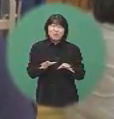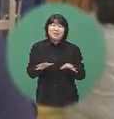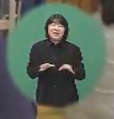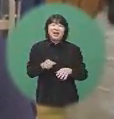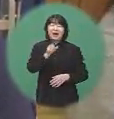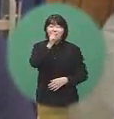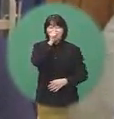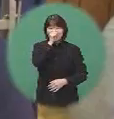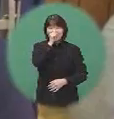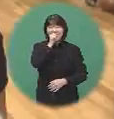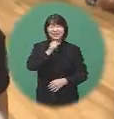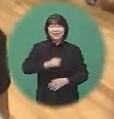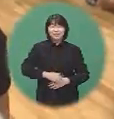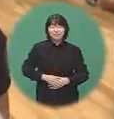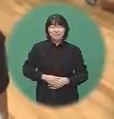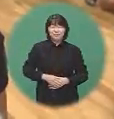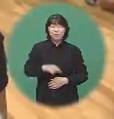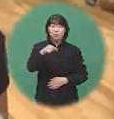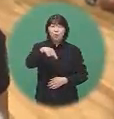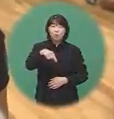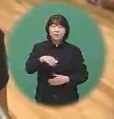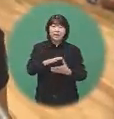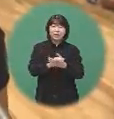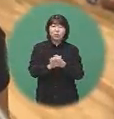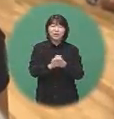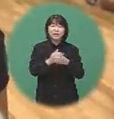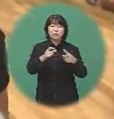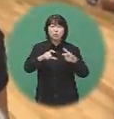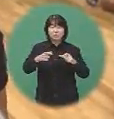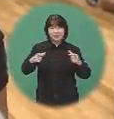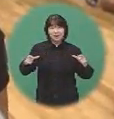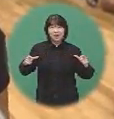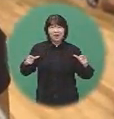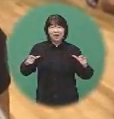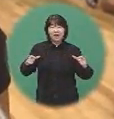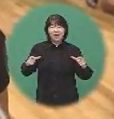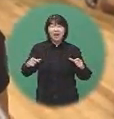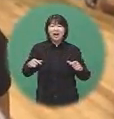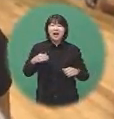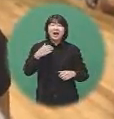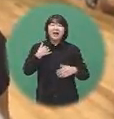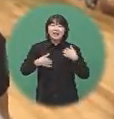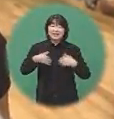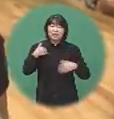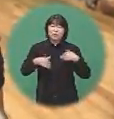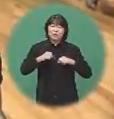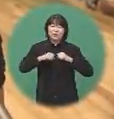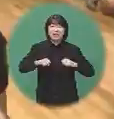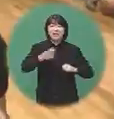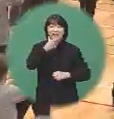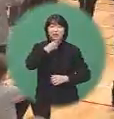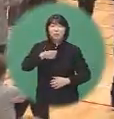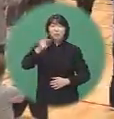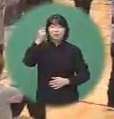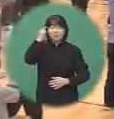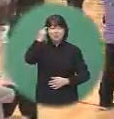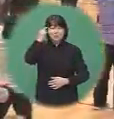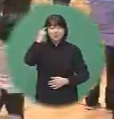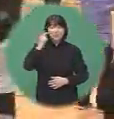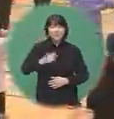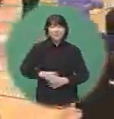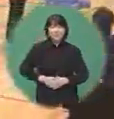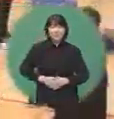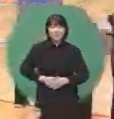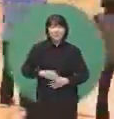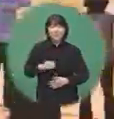よかったですよ、はい、 ここでお友達も作りながら有意義に過ごしたいと思います。